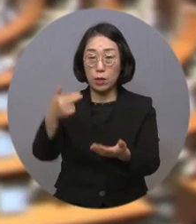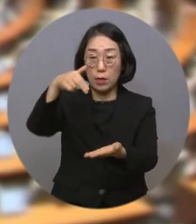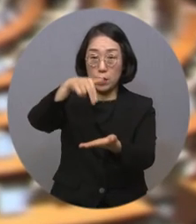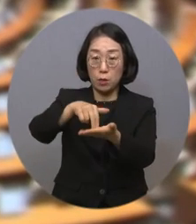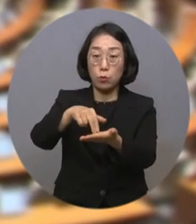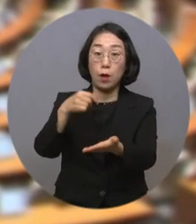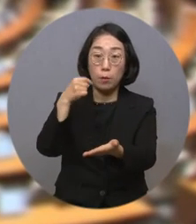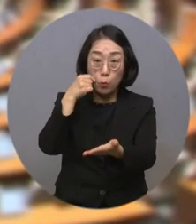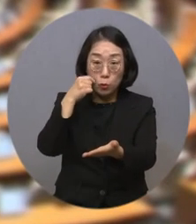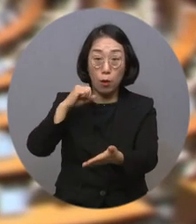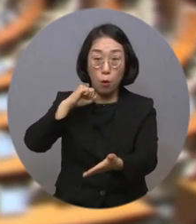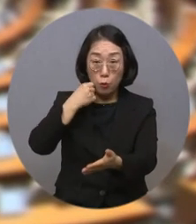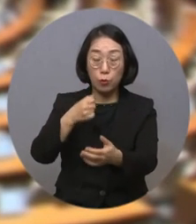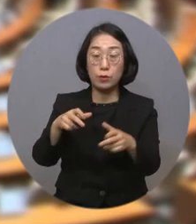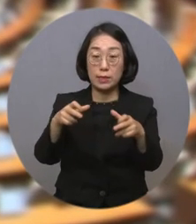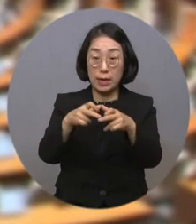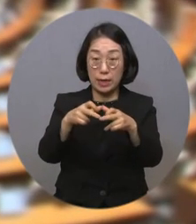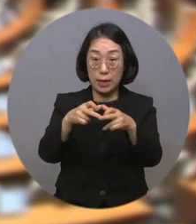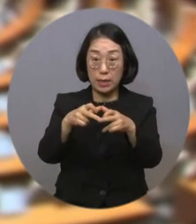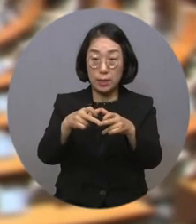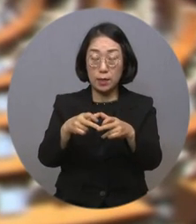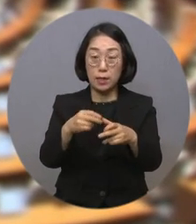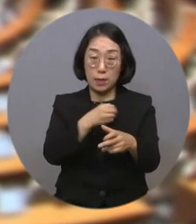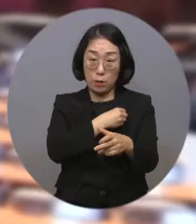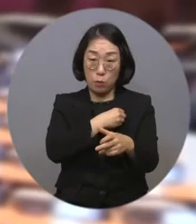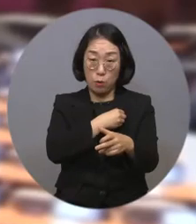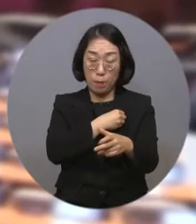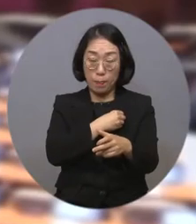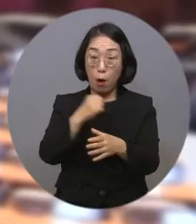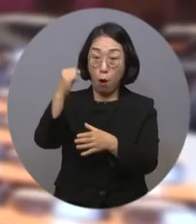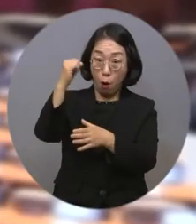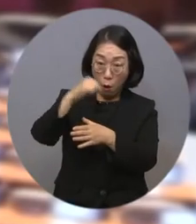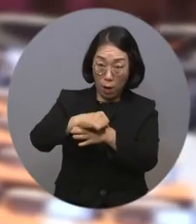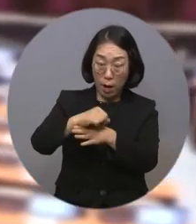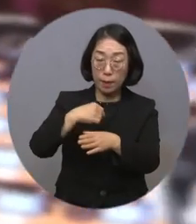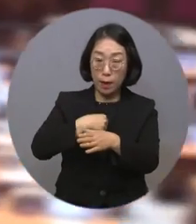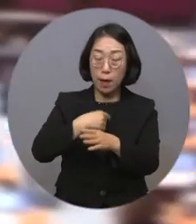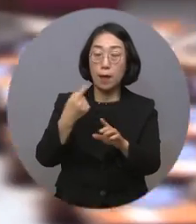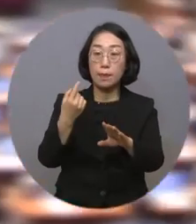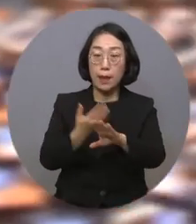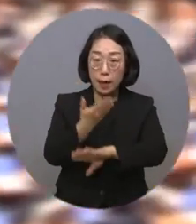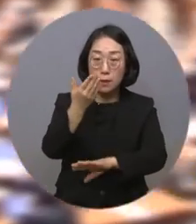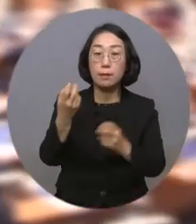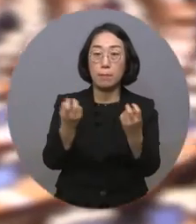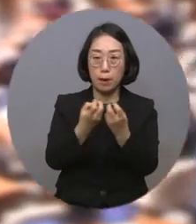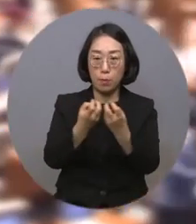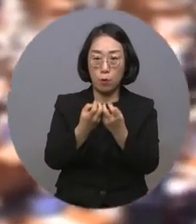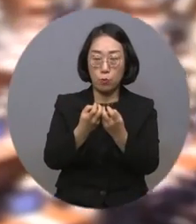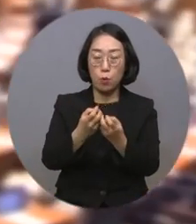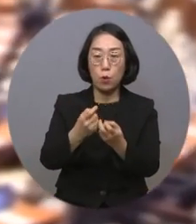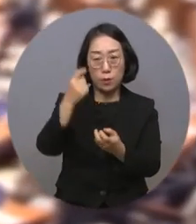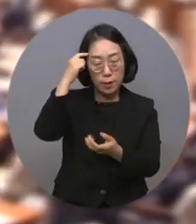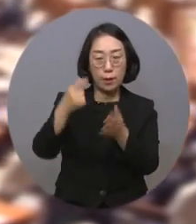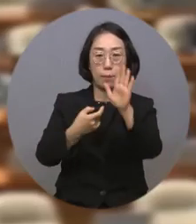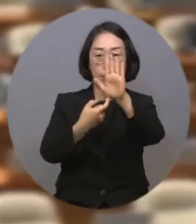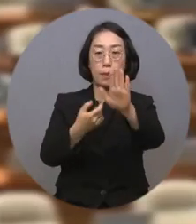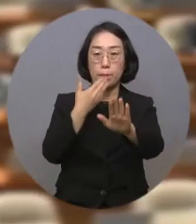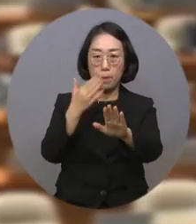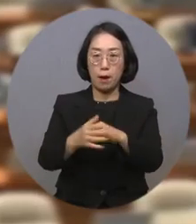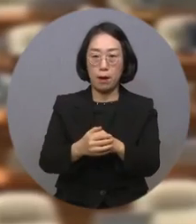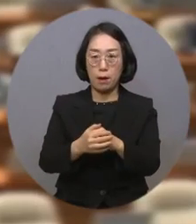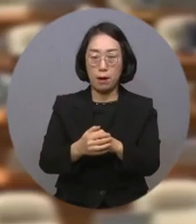의원 이 있는 경우 의장의 허가를 받아 폰인 의 의사표시를 할 수 있는 방법으로 그 그럴 수 있도록 했습니다